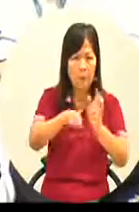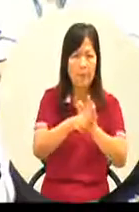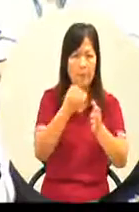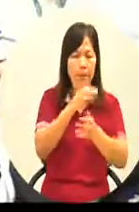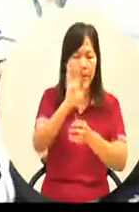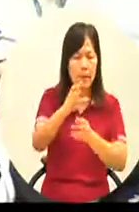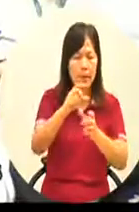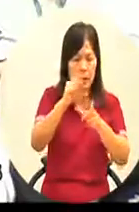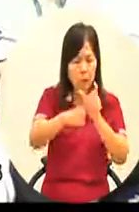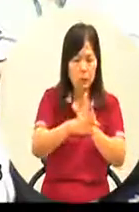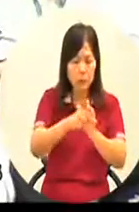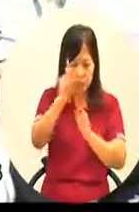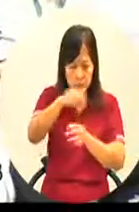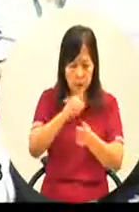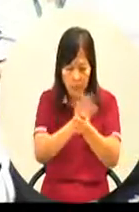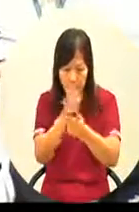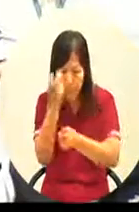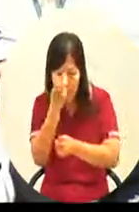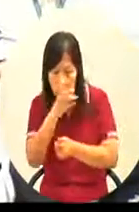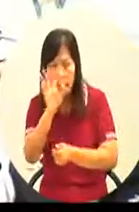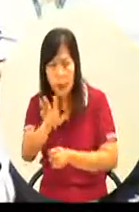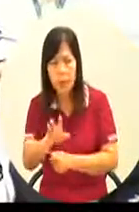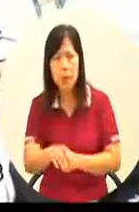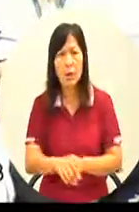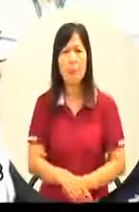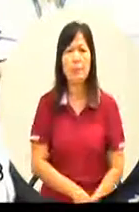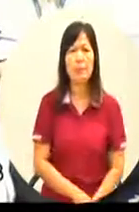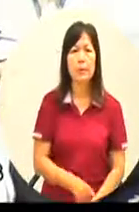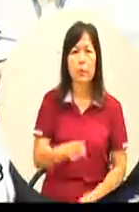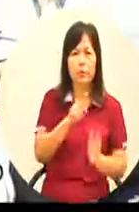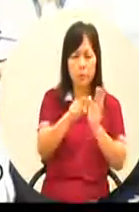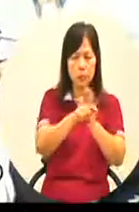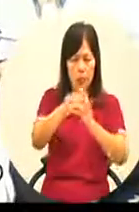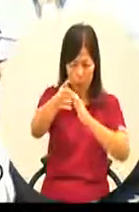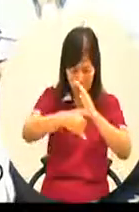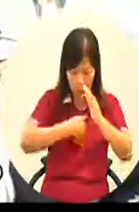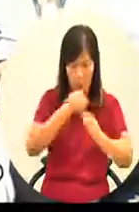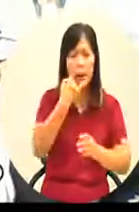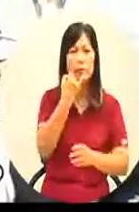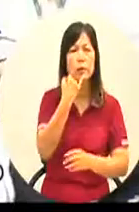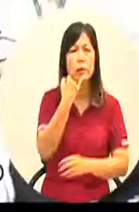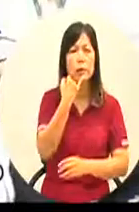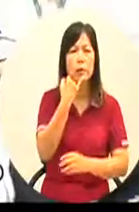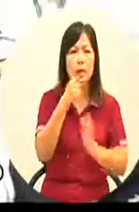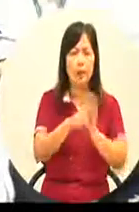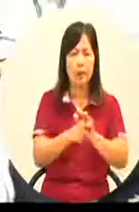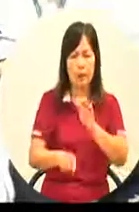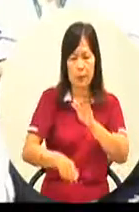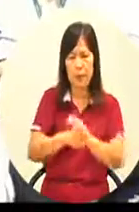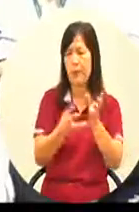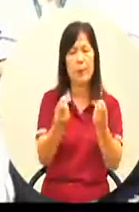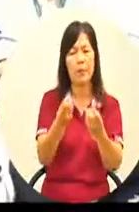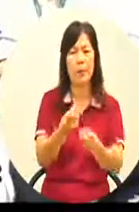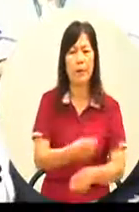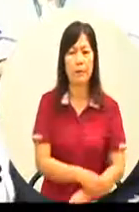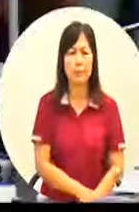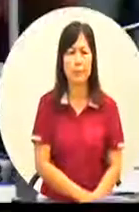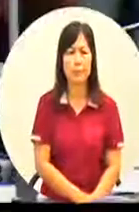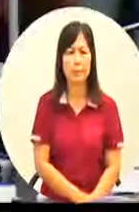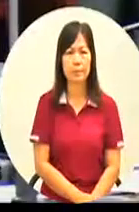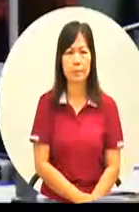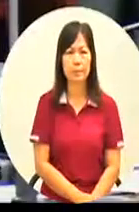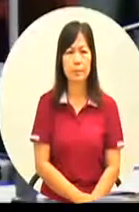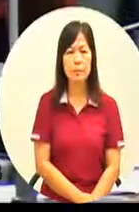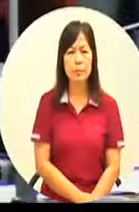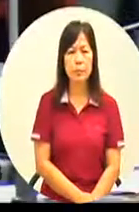司，有来看过，因为其实我们只要一个前面一个通道出来就可以了，并没有违反消防法规啦。 处长，处长，今嘛